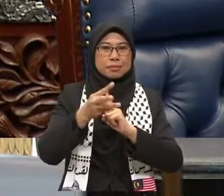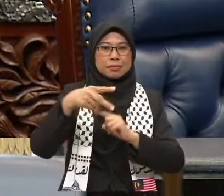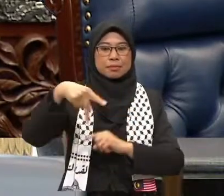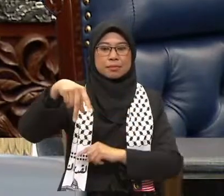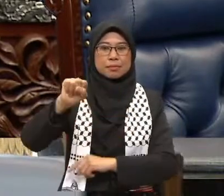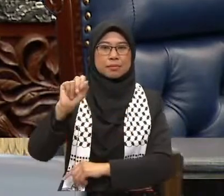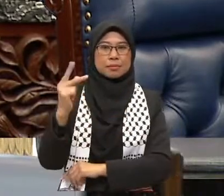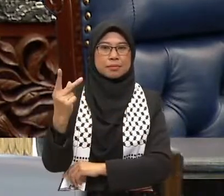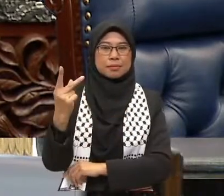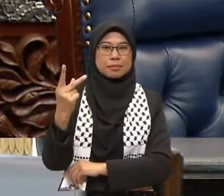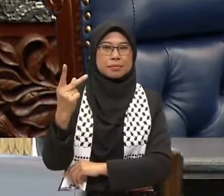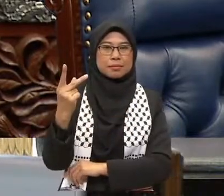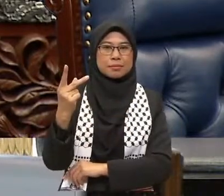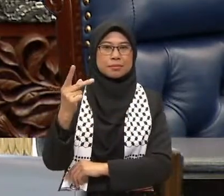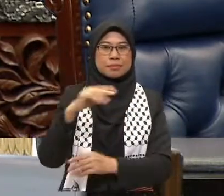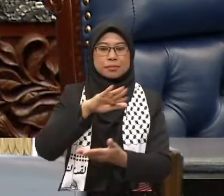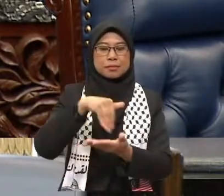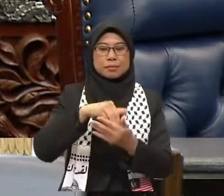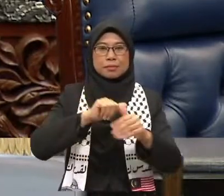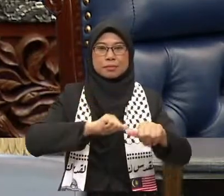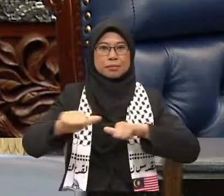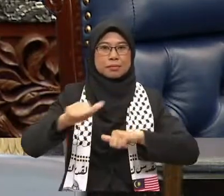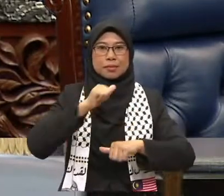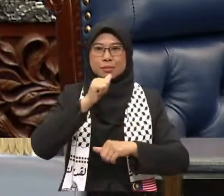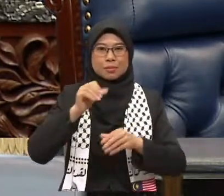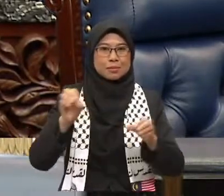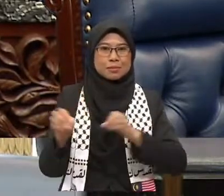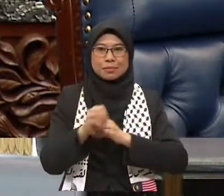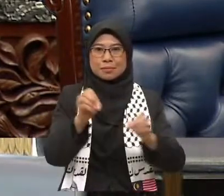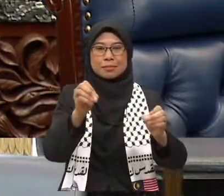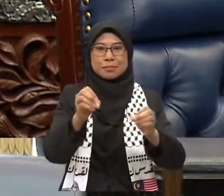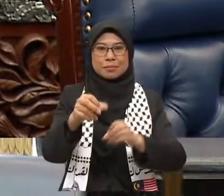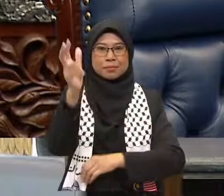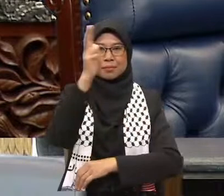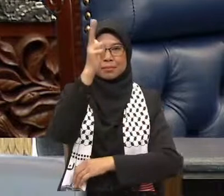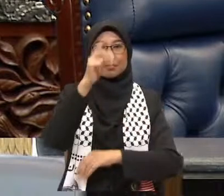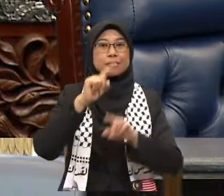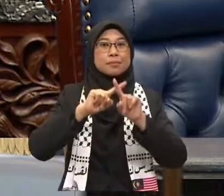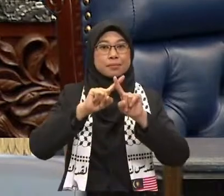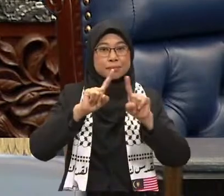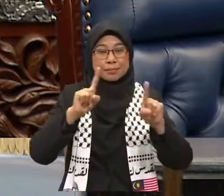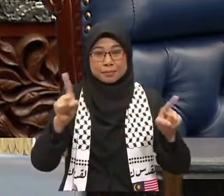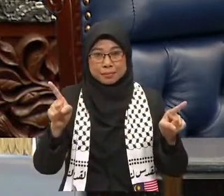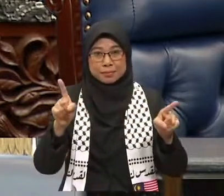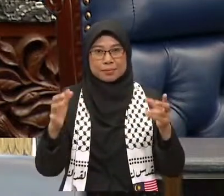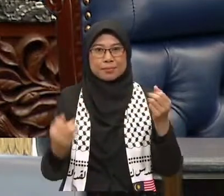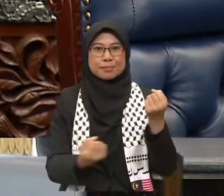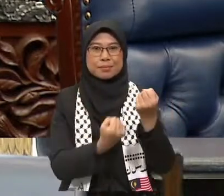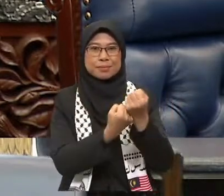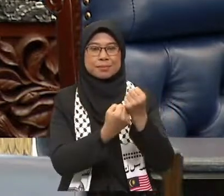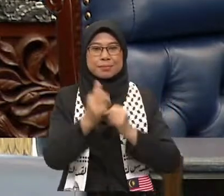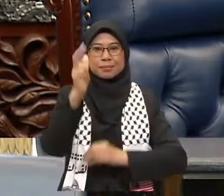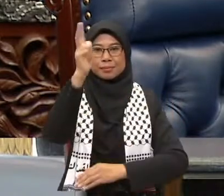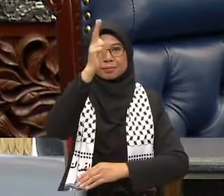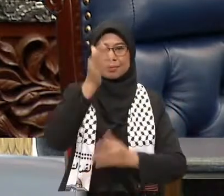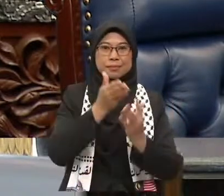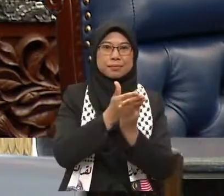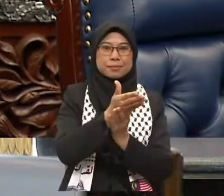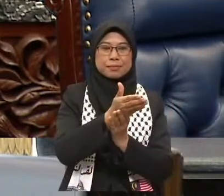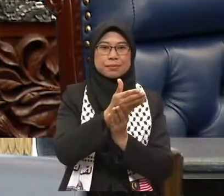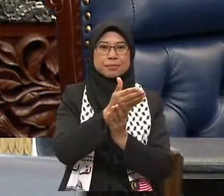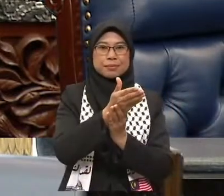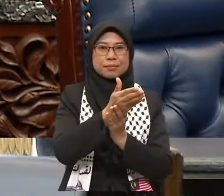PSK pusat aktiviti ini bukanlah dioperasikan oleh kerajaan tetapi disokong oleh kerajaan melalui